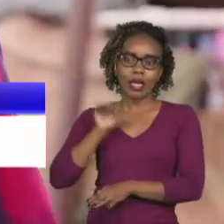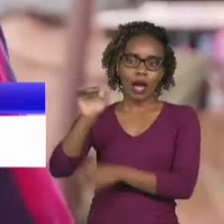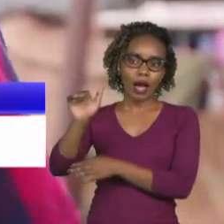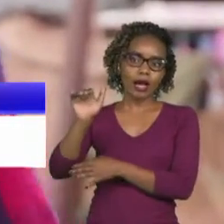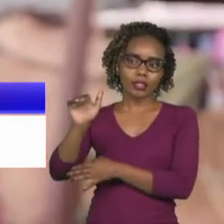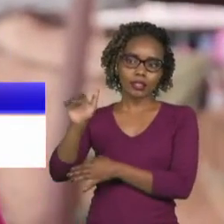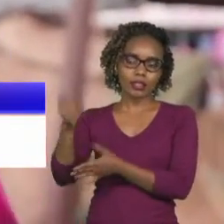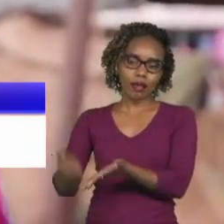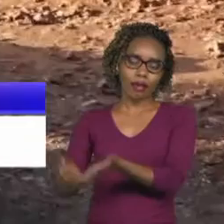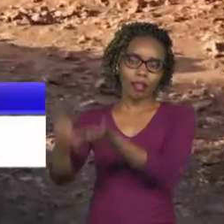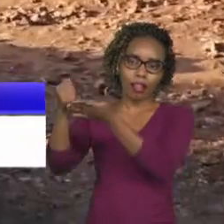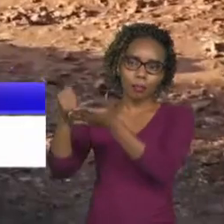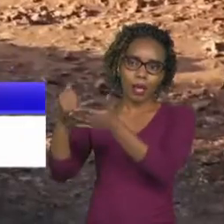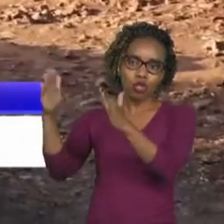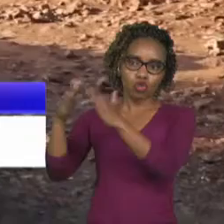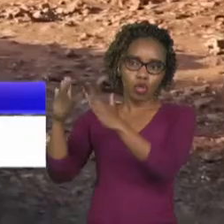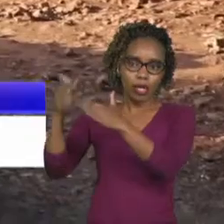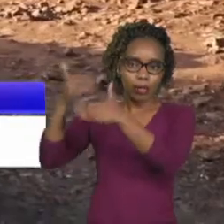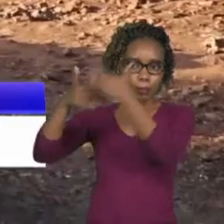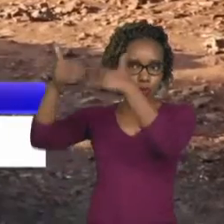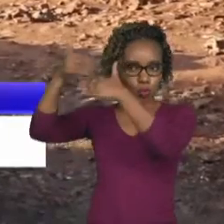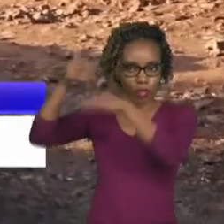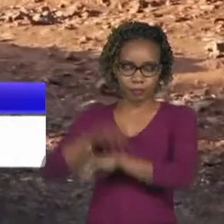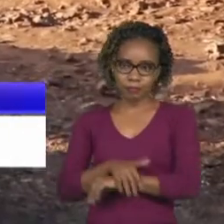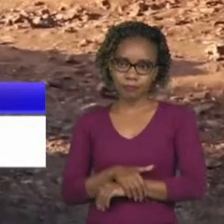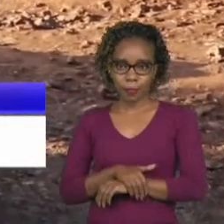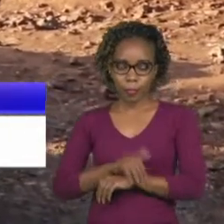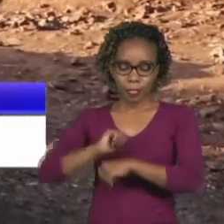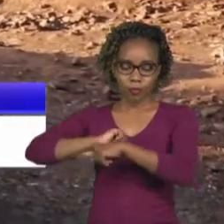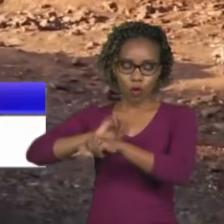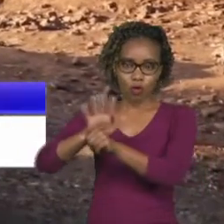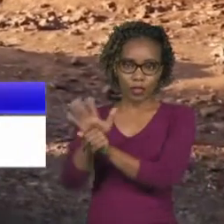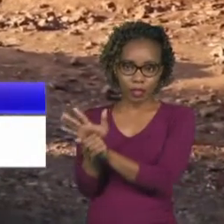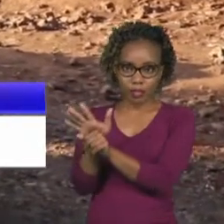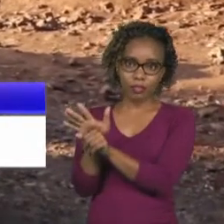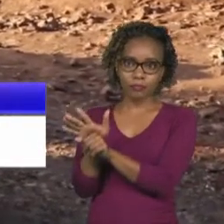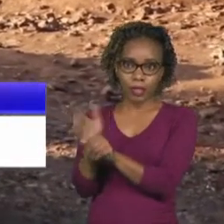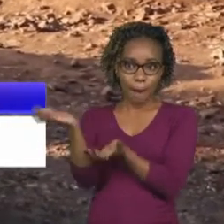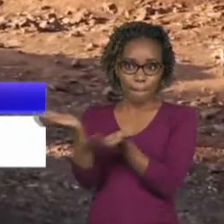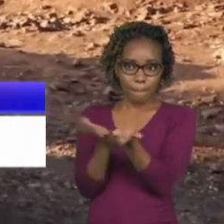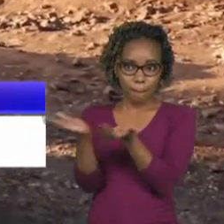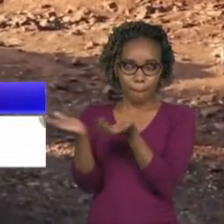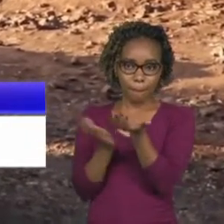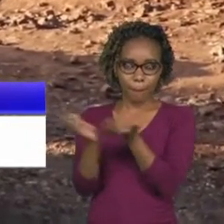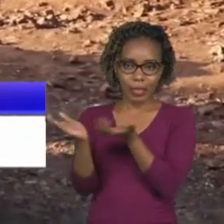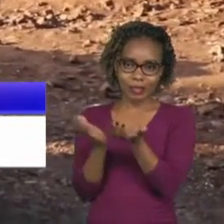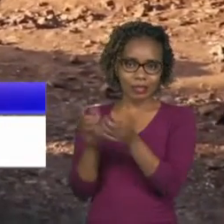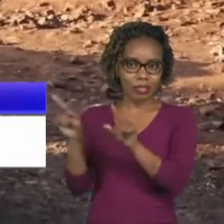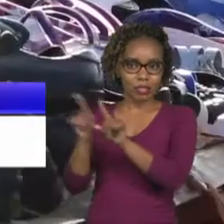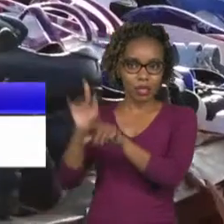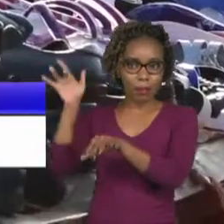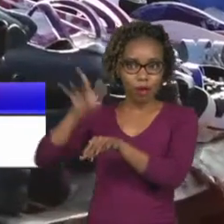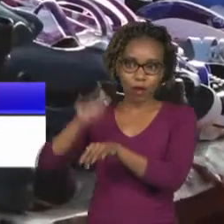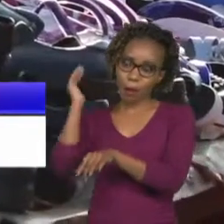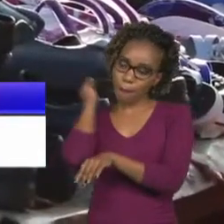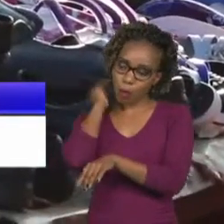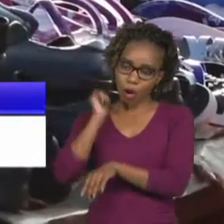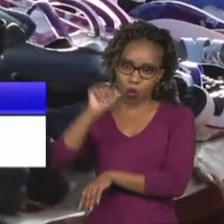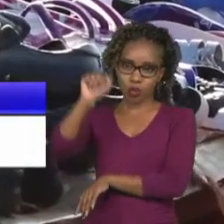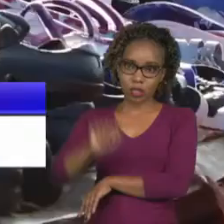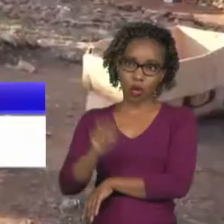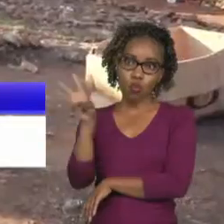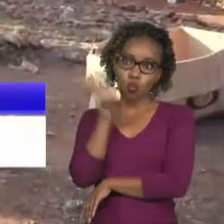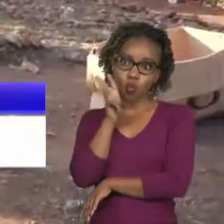mkuja mtutengenezee. And due to COVID-19 pandemic, their businesses have not been spared. Murang'a South Water